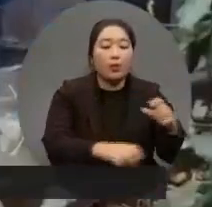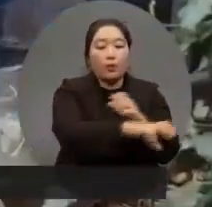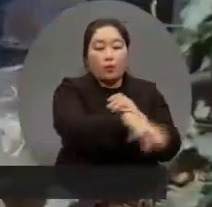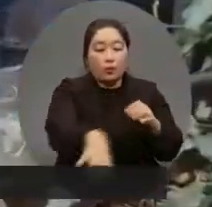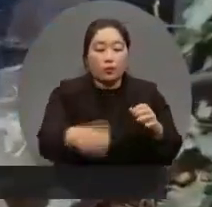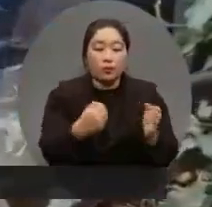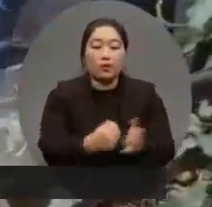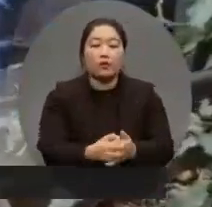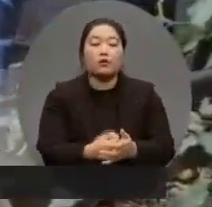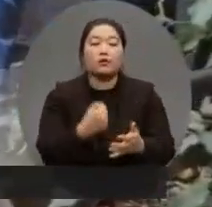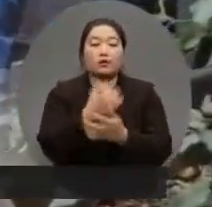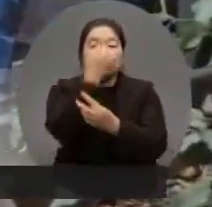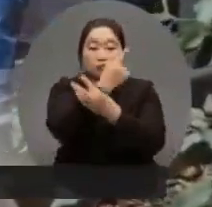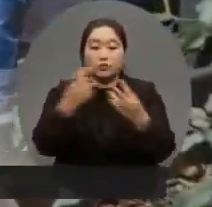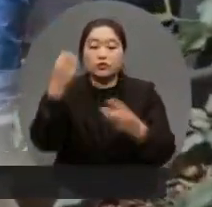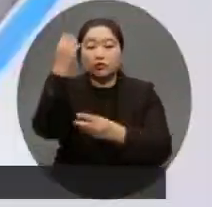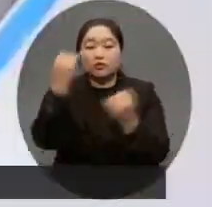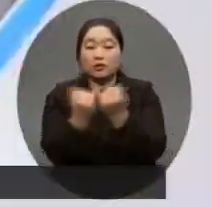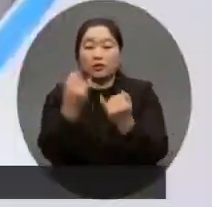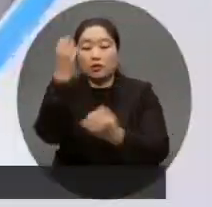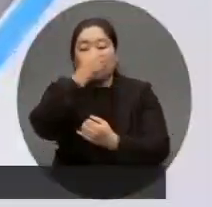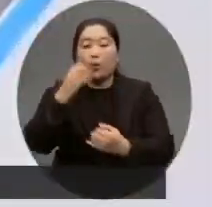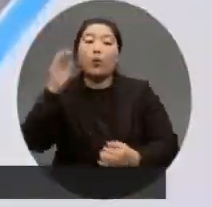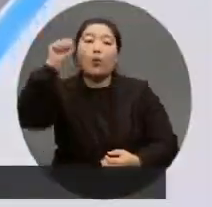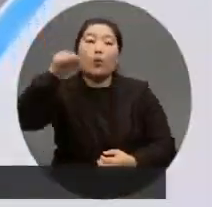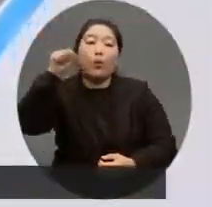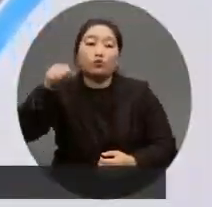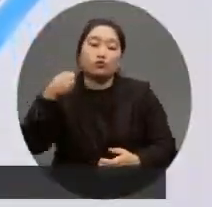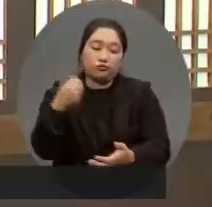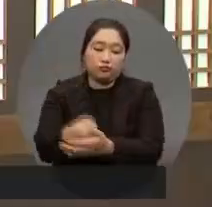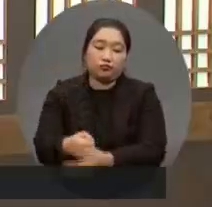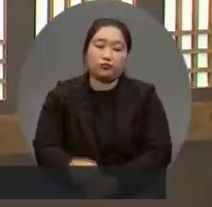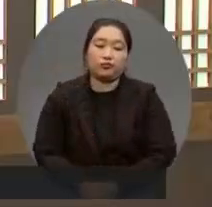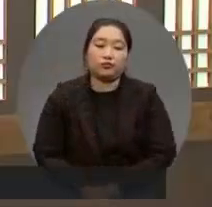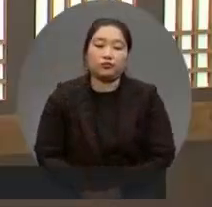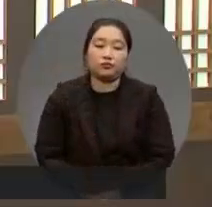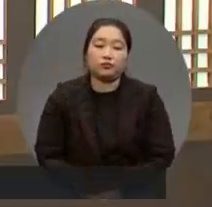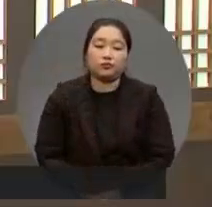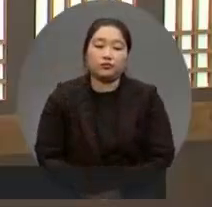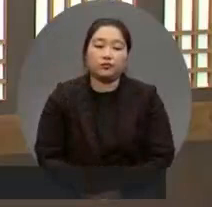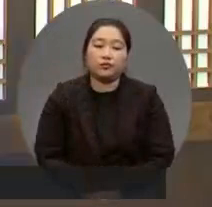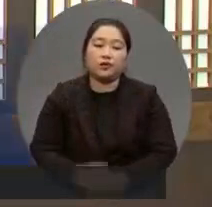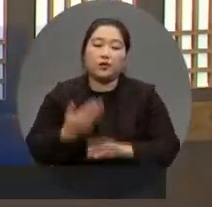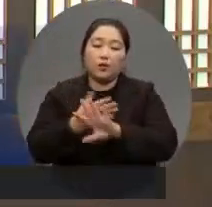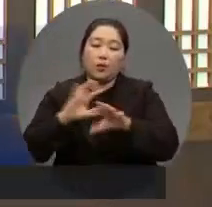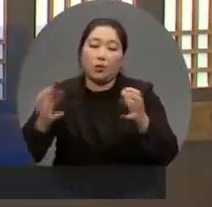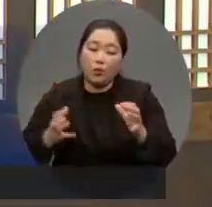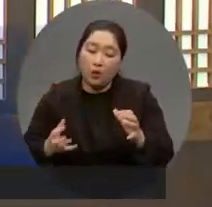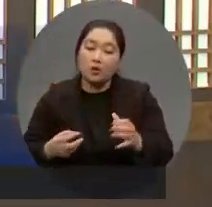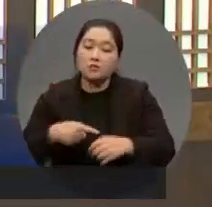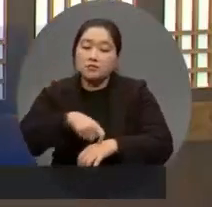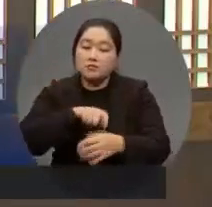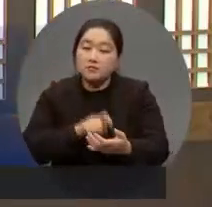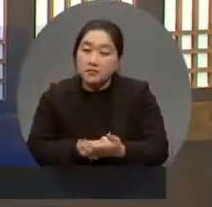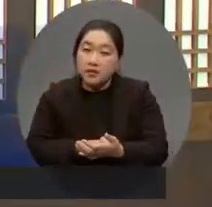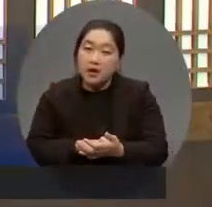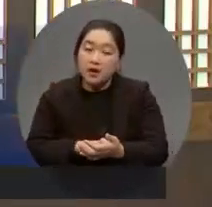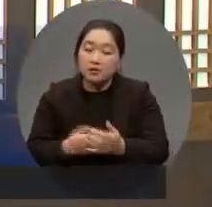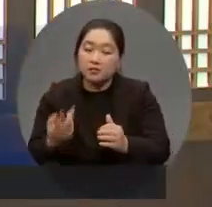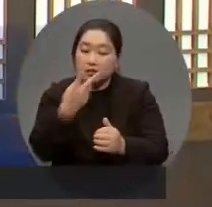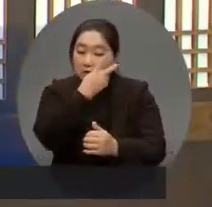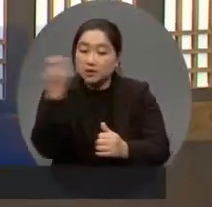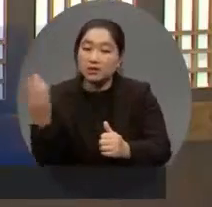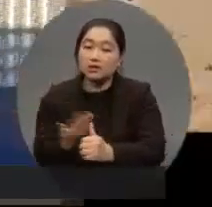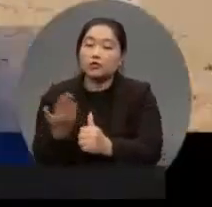선택했고 충주 여고만 호주를 연수지로 정했습니다. 글로벌 마인드, 글로벌 인재 육성 그런 취지에서